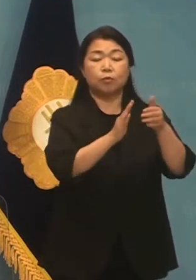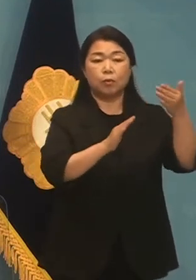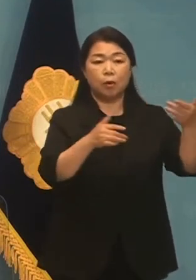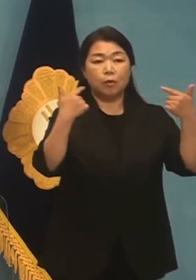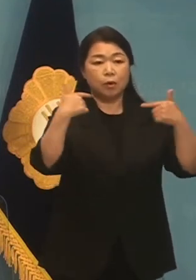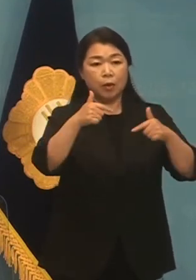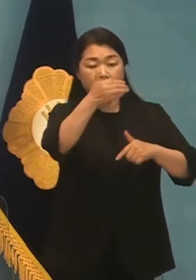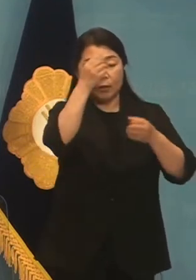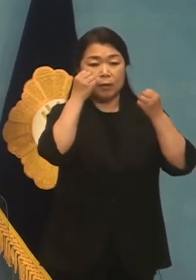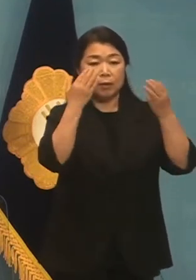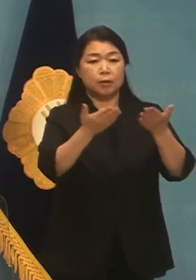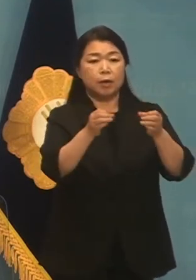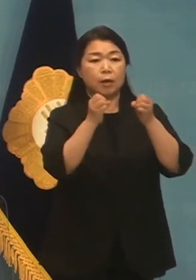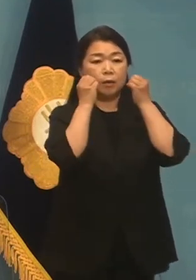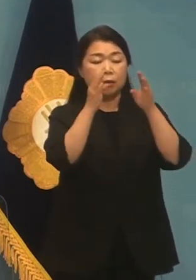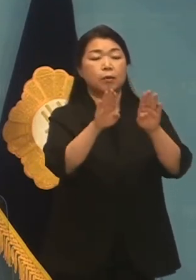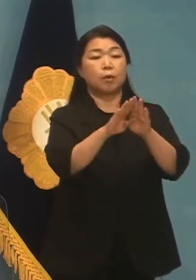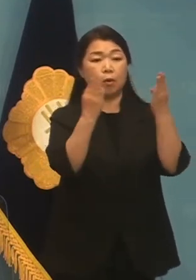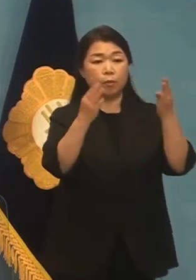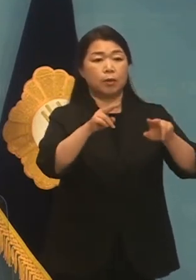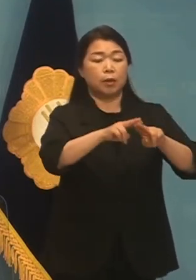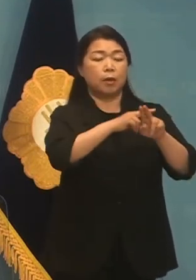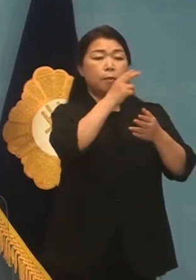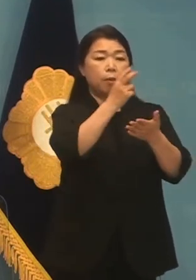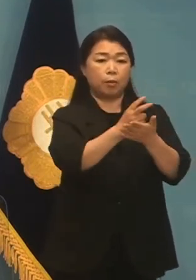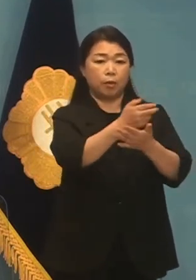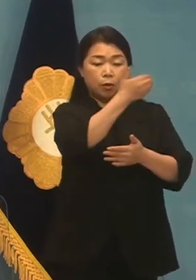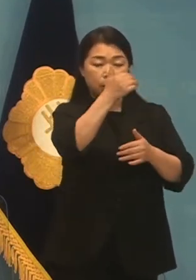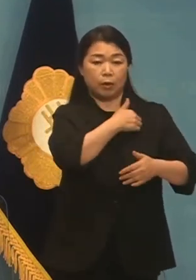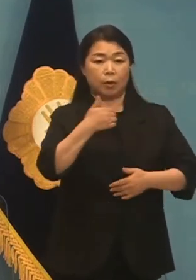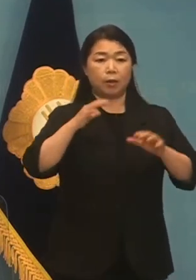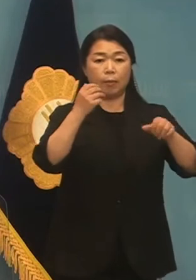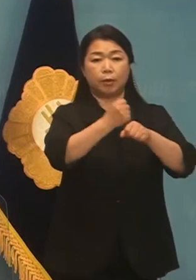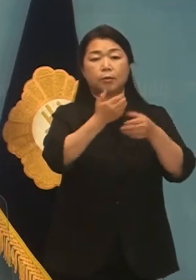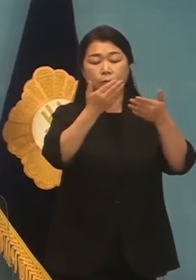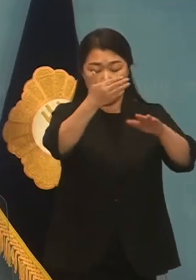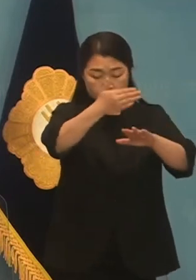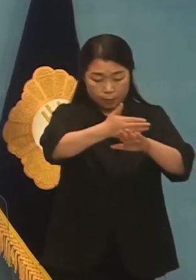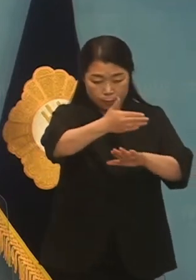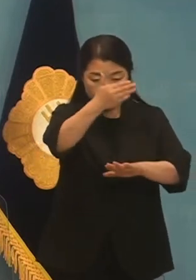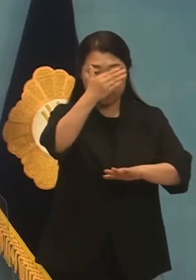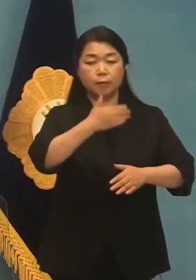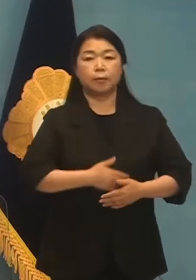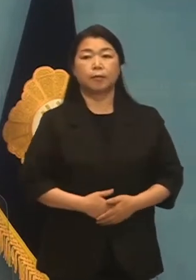사다리법을 통해 청년이 더 당당한 대한민국을 만들겠습니다. 감사합니다.